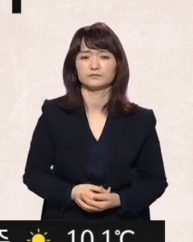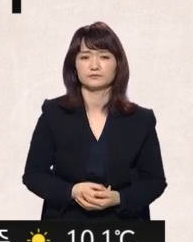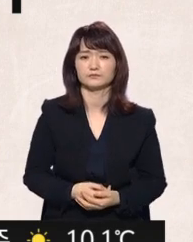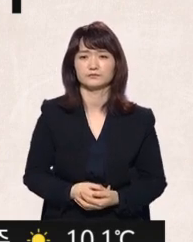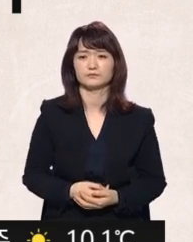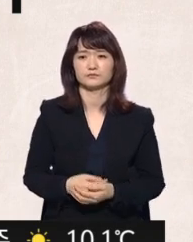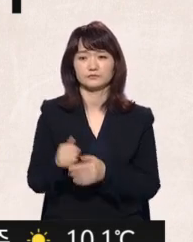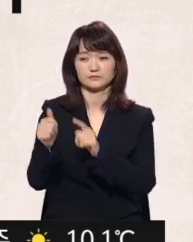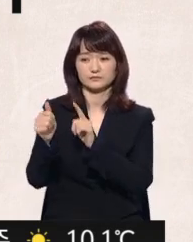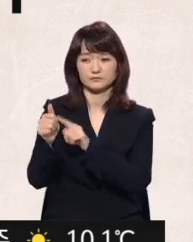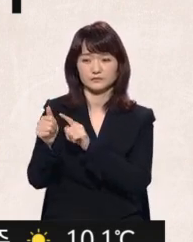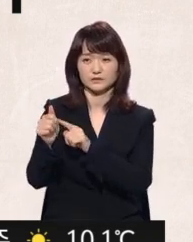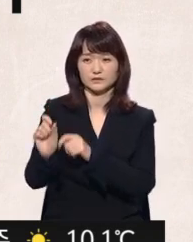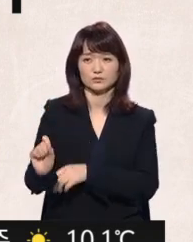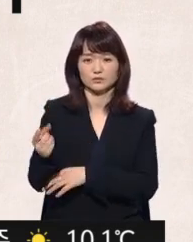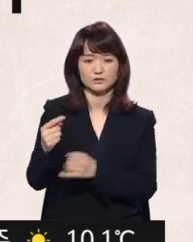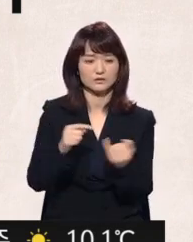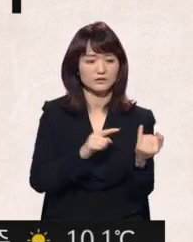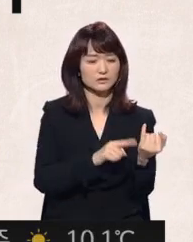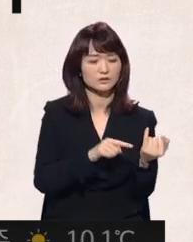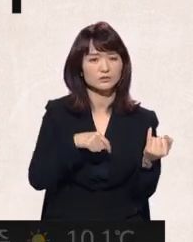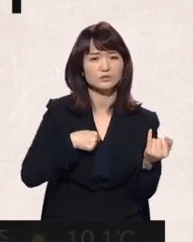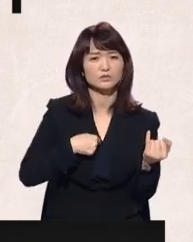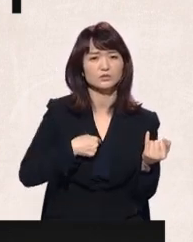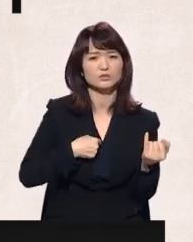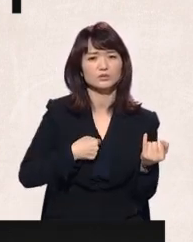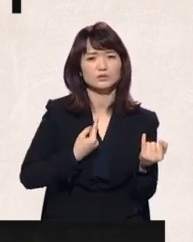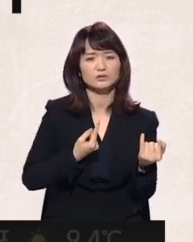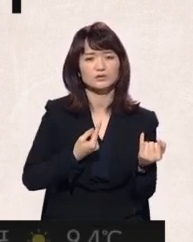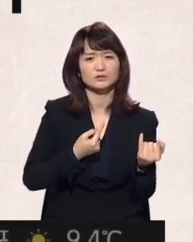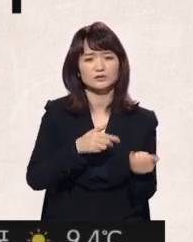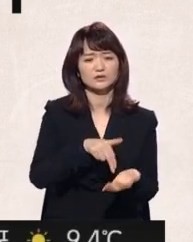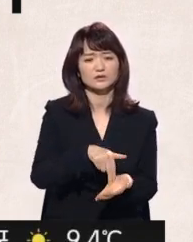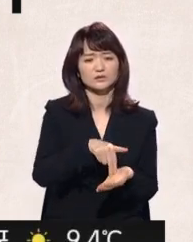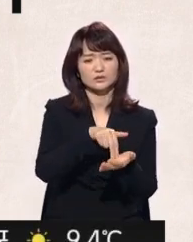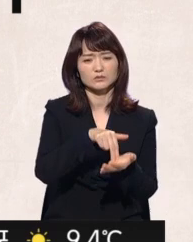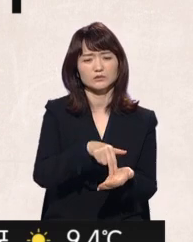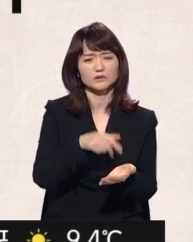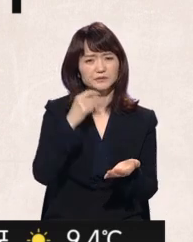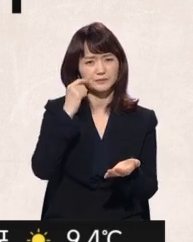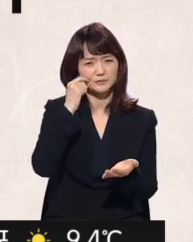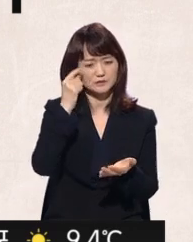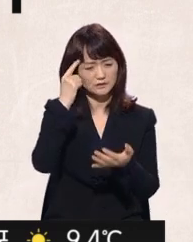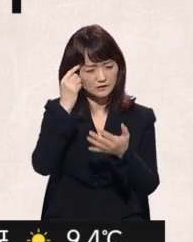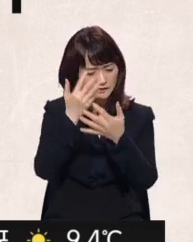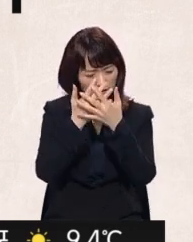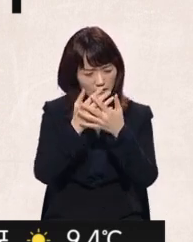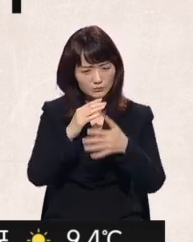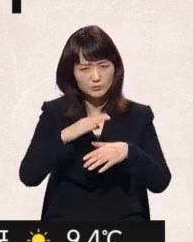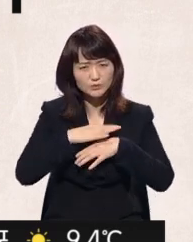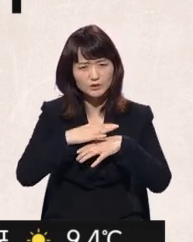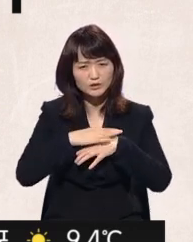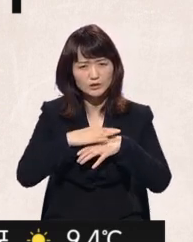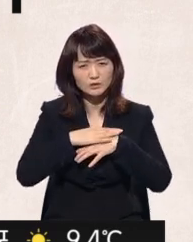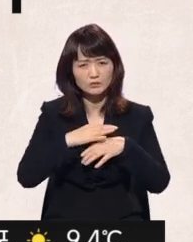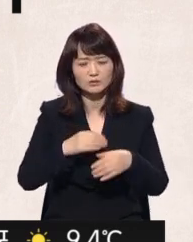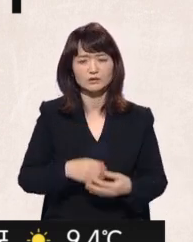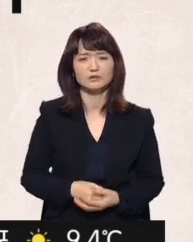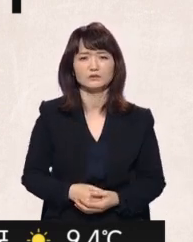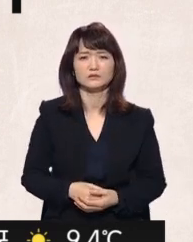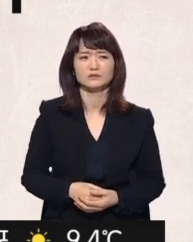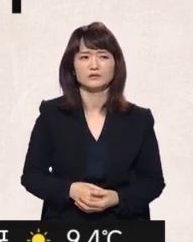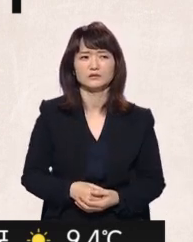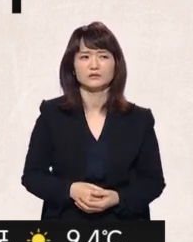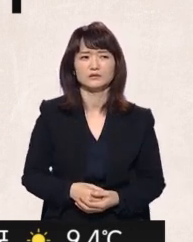가해자 때문에 피해자는 혼자서 엘리베이터를 못 한다는 거예요 트라우마가 있는 거 있죠 무섭기도 하고 그렇기 때문에 또